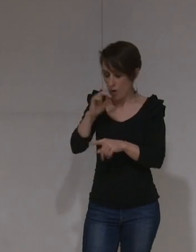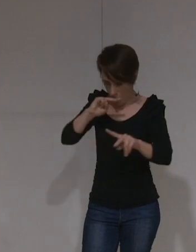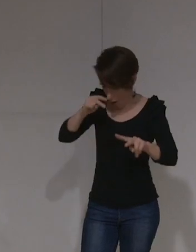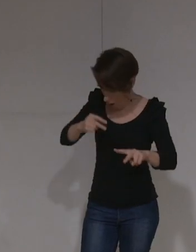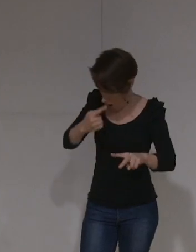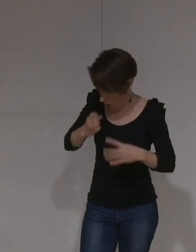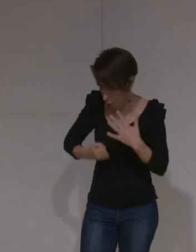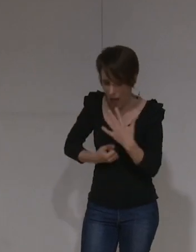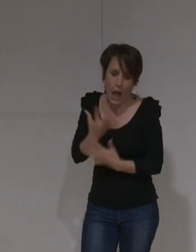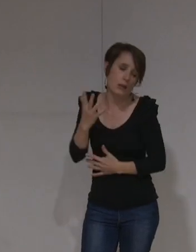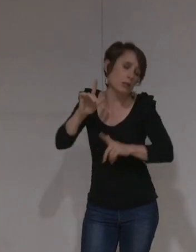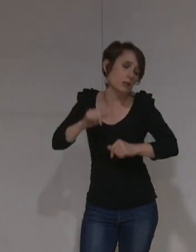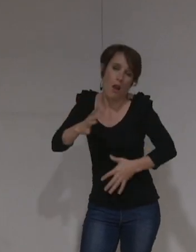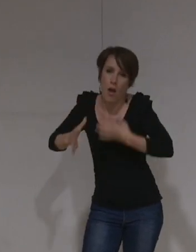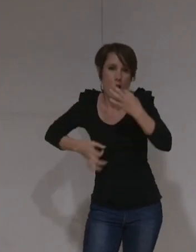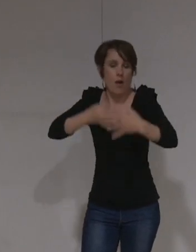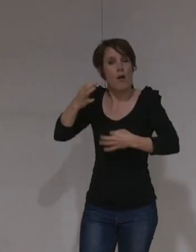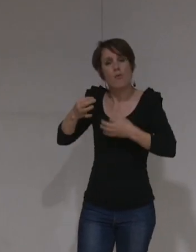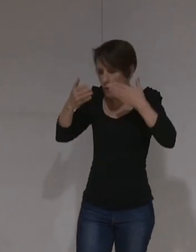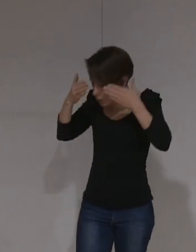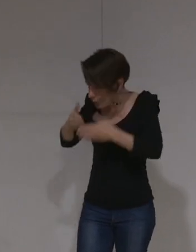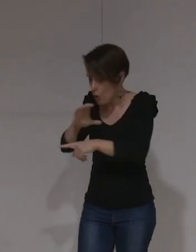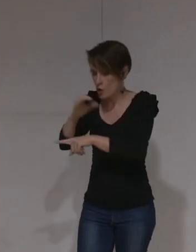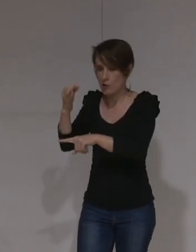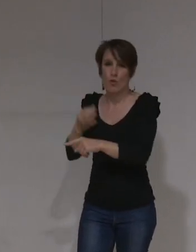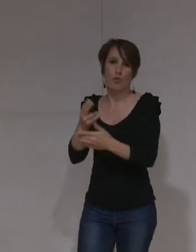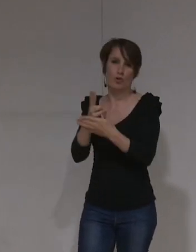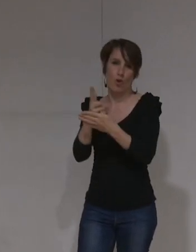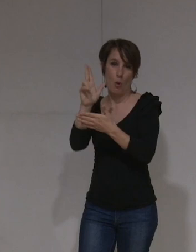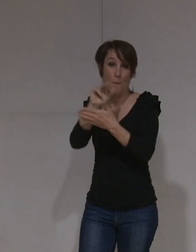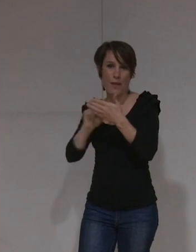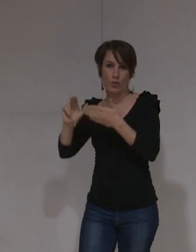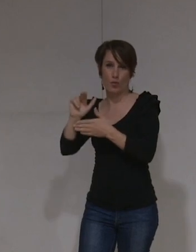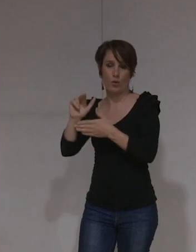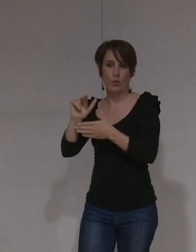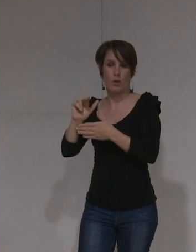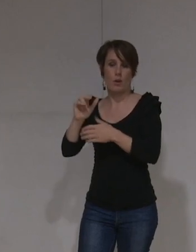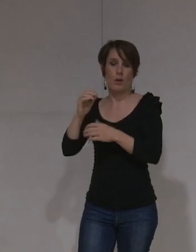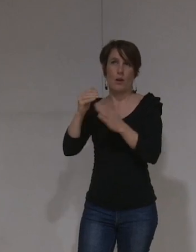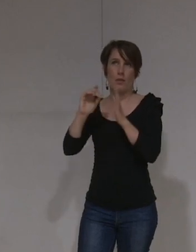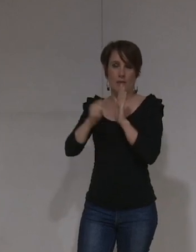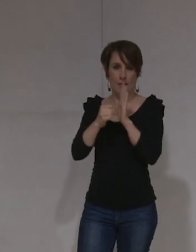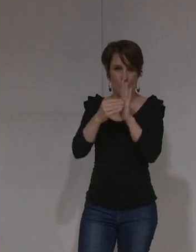c'est exclusivement de la peinture entre 1945 et